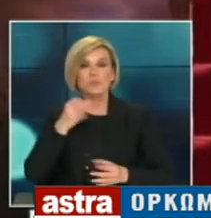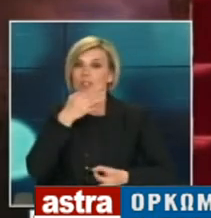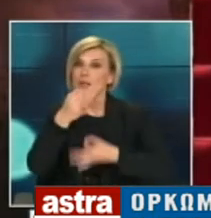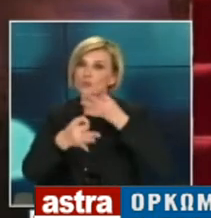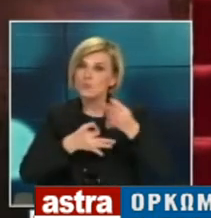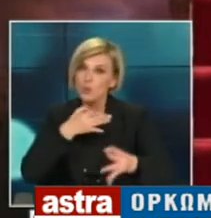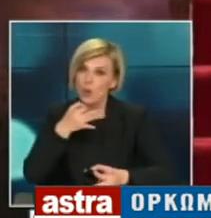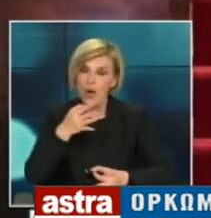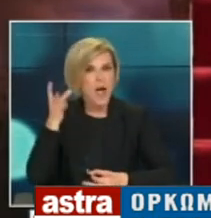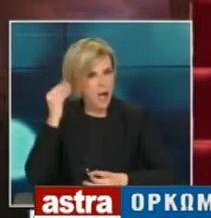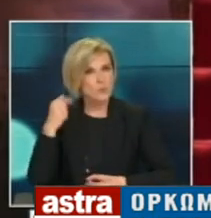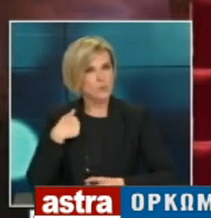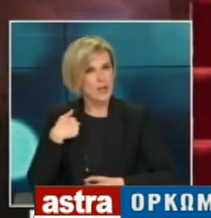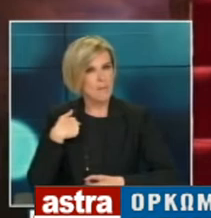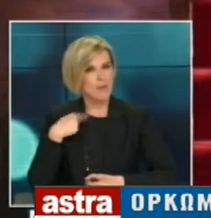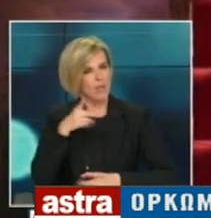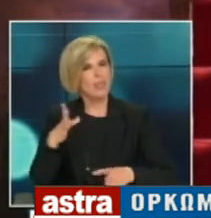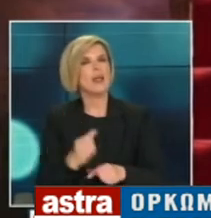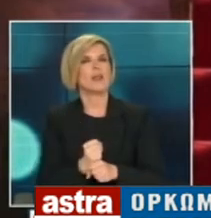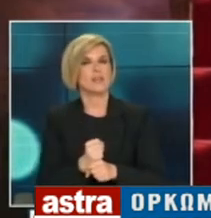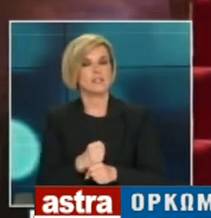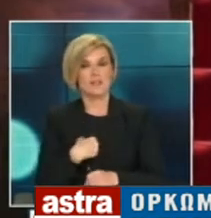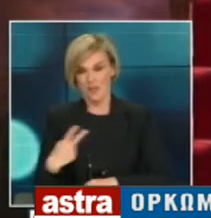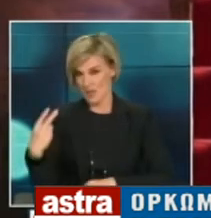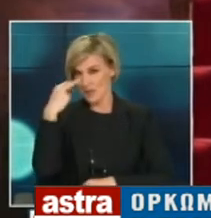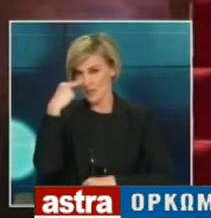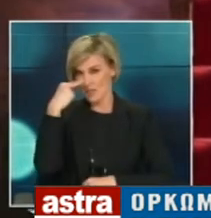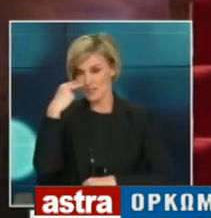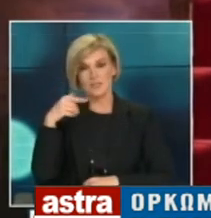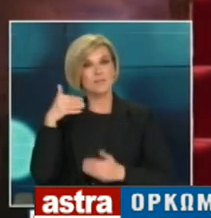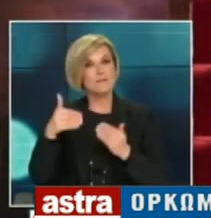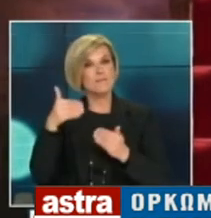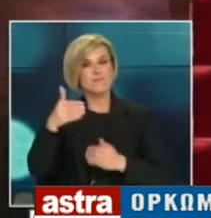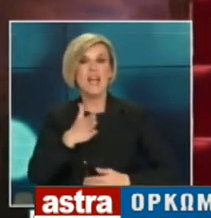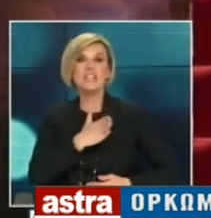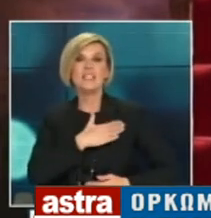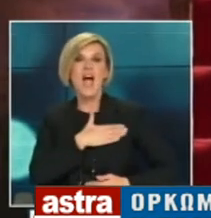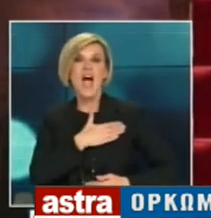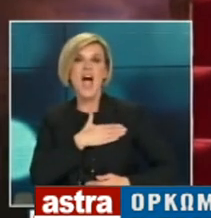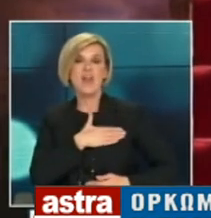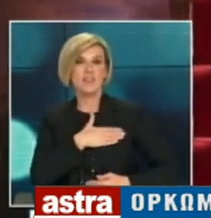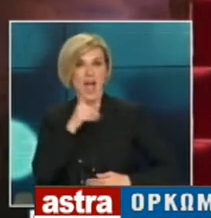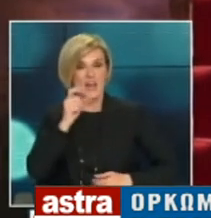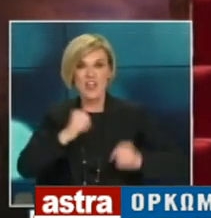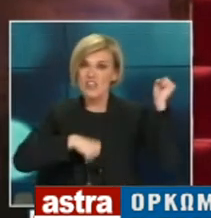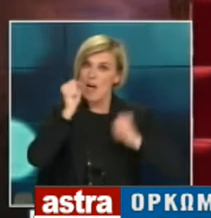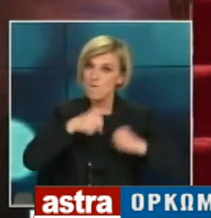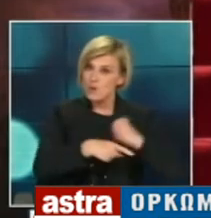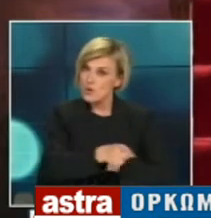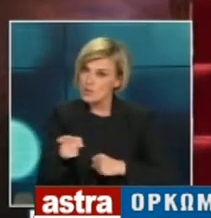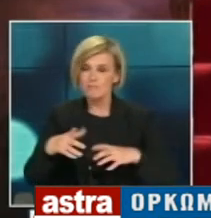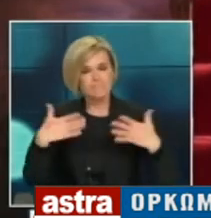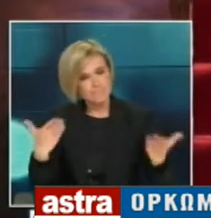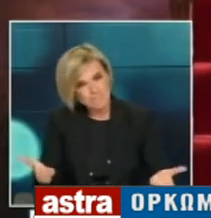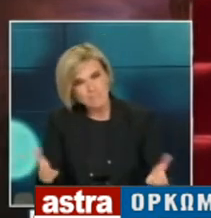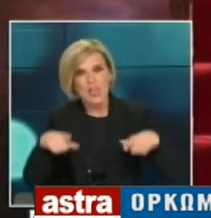Ακούστε με καθώς θα προχωράμε. Δείτε λοιπόν εμένα, αλλά μετρήστε και το μέγεθος της καρδιάς μου. Εάν διαφωνείτε και πάλι, εντάξει,